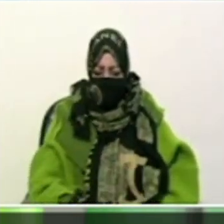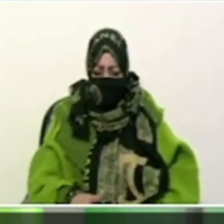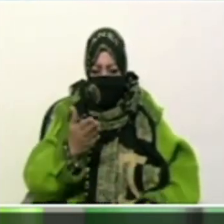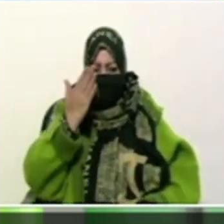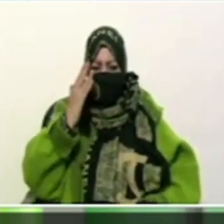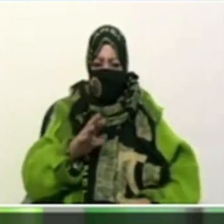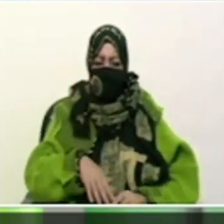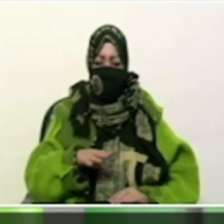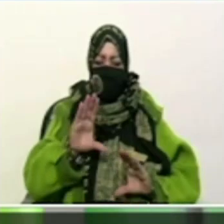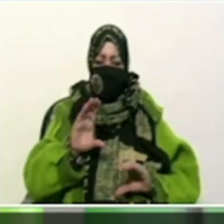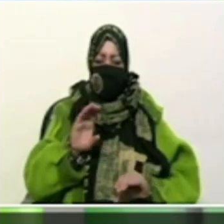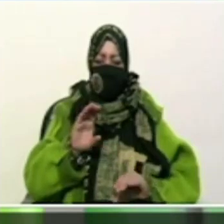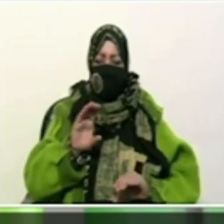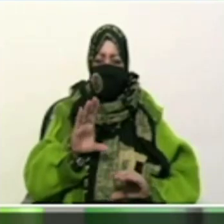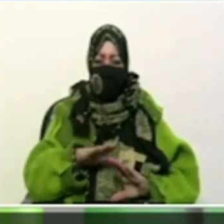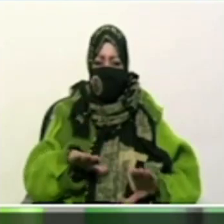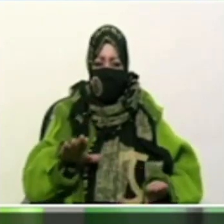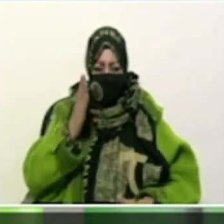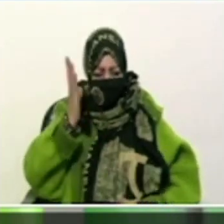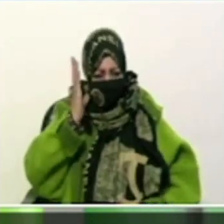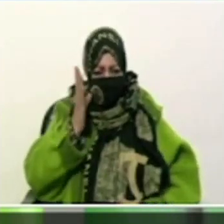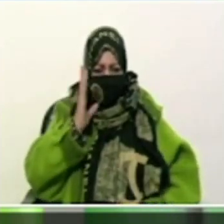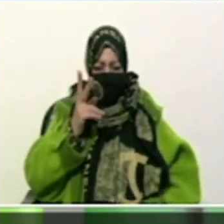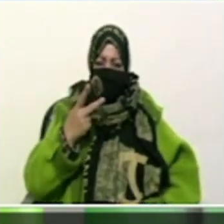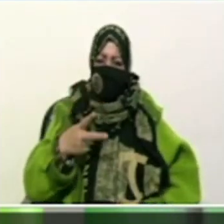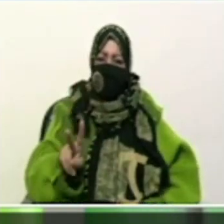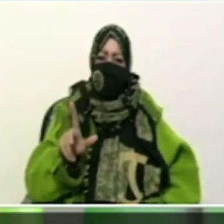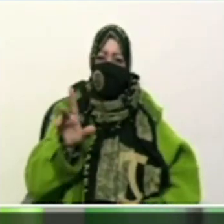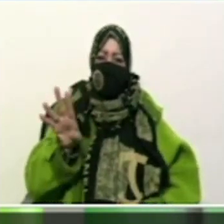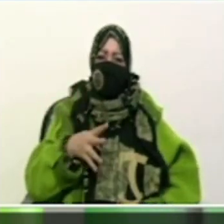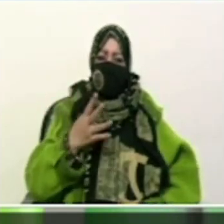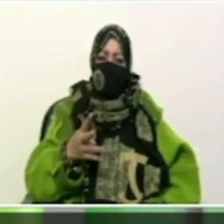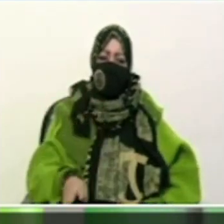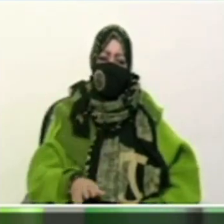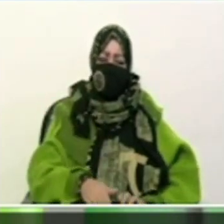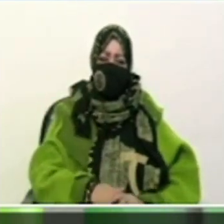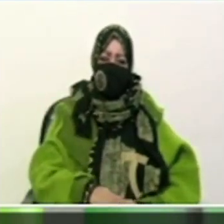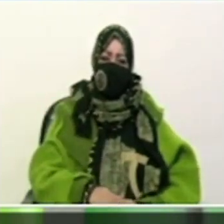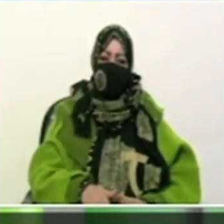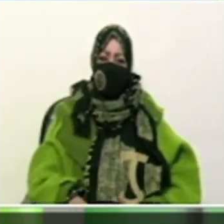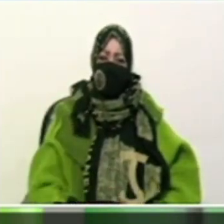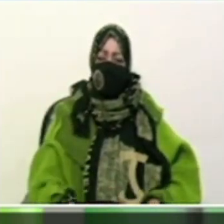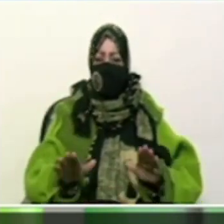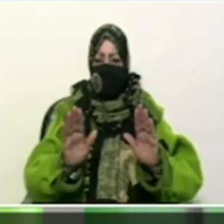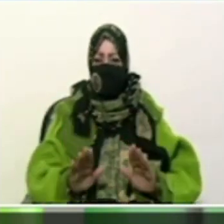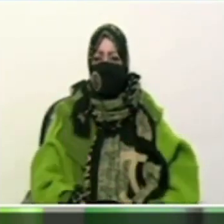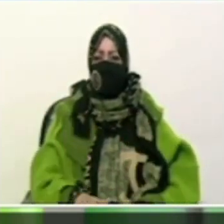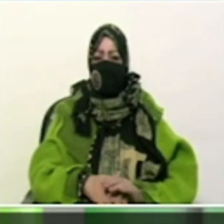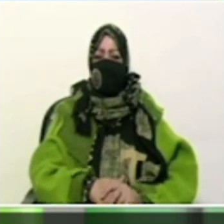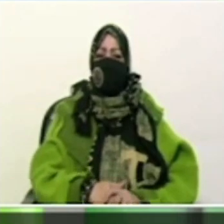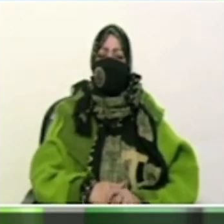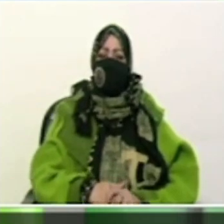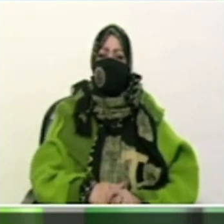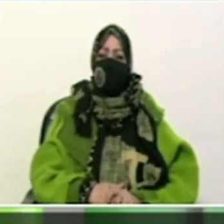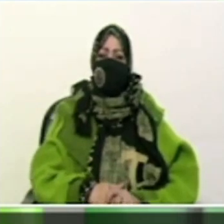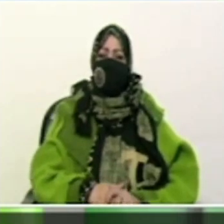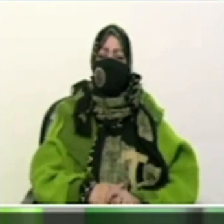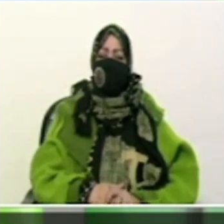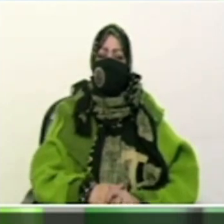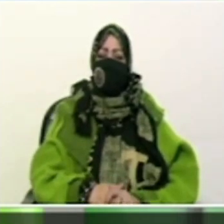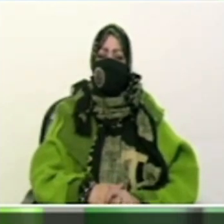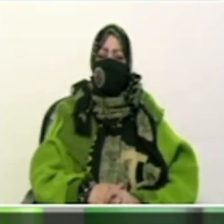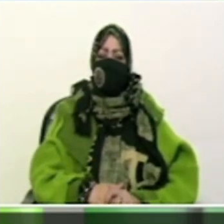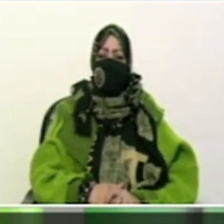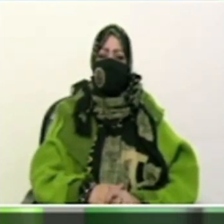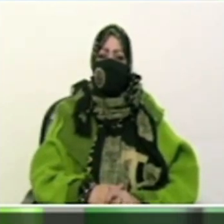ألو تصلي أن تصلي على الفراش يعني فراش السفنج هذا العادي اللي ينضع عليه